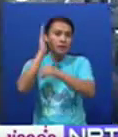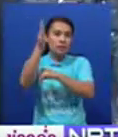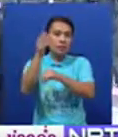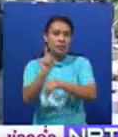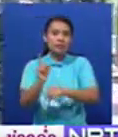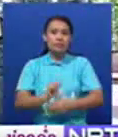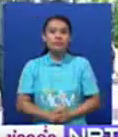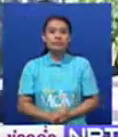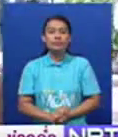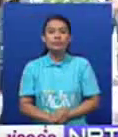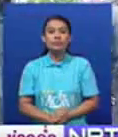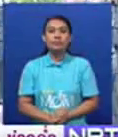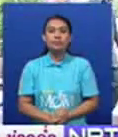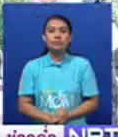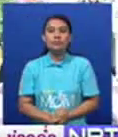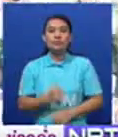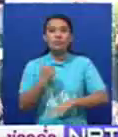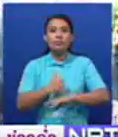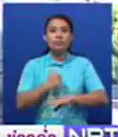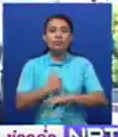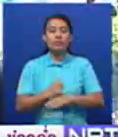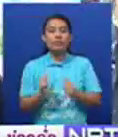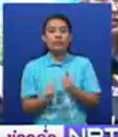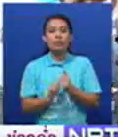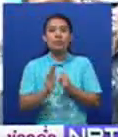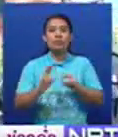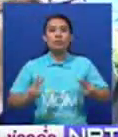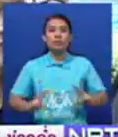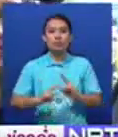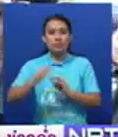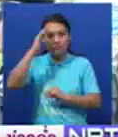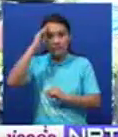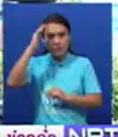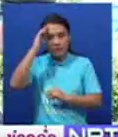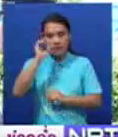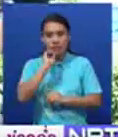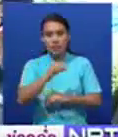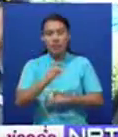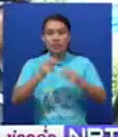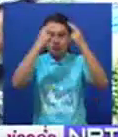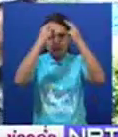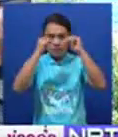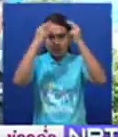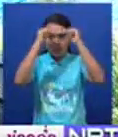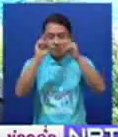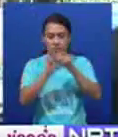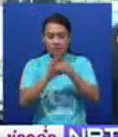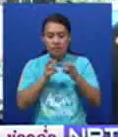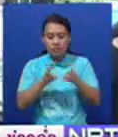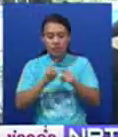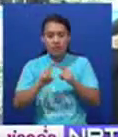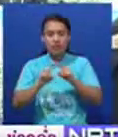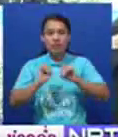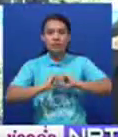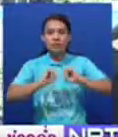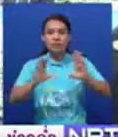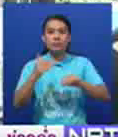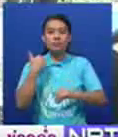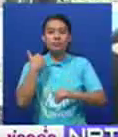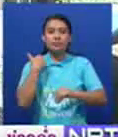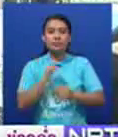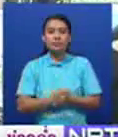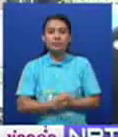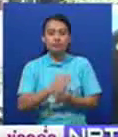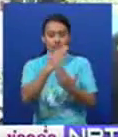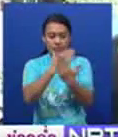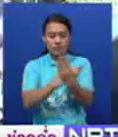ด้านพลเอกอุดมเดชศรีตบุตรรัฐมนตรีช่วยว่าการกระทรวงกลาโหมกล่าวว่านายกรัฐมนตรีได้แนวทางที่ชัดเจนไว้แล้วว่าร่างรัฐธ